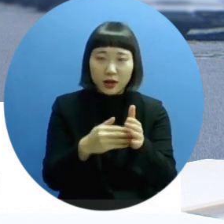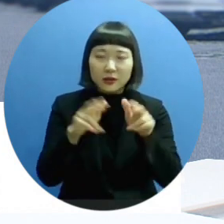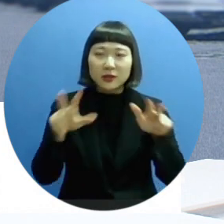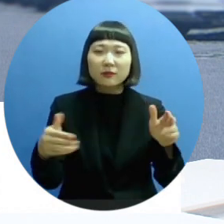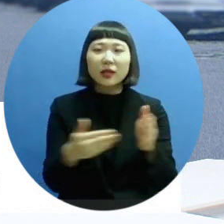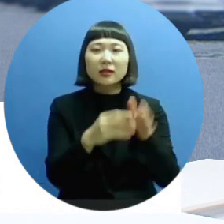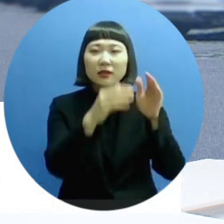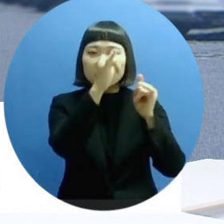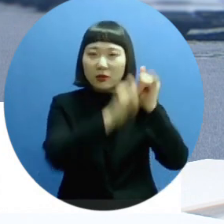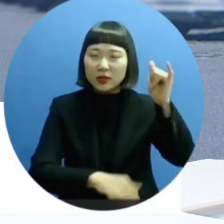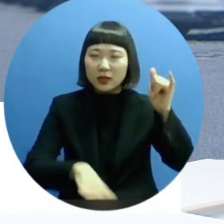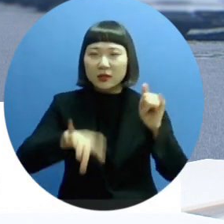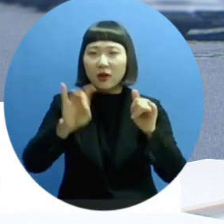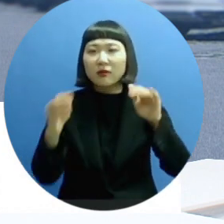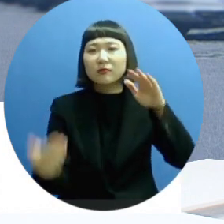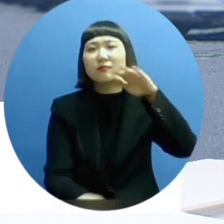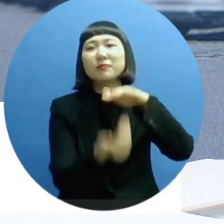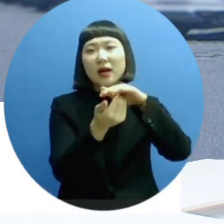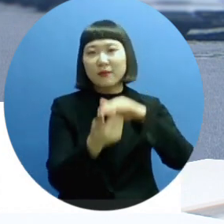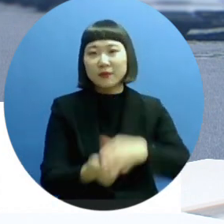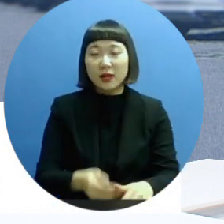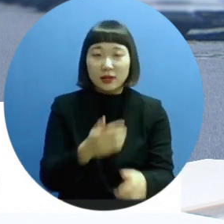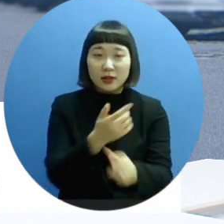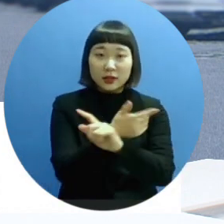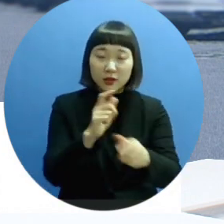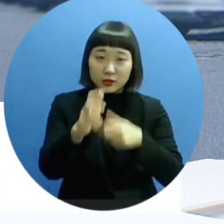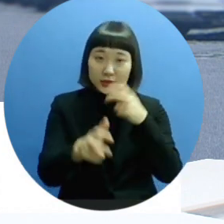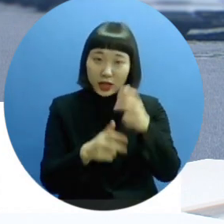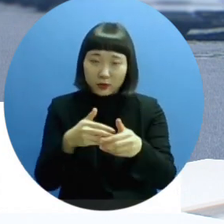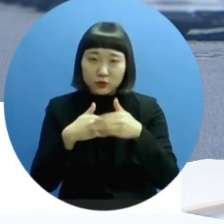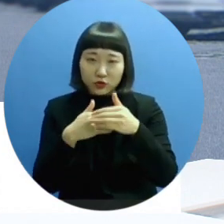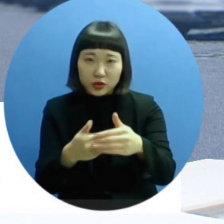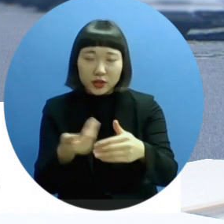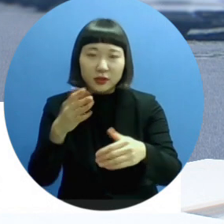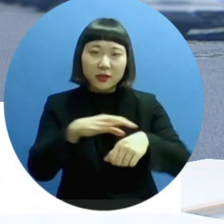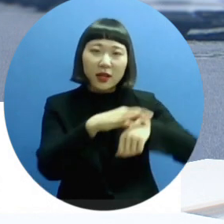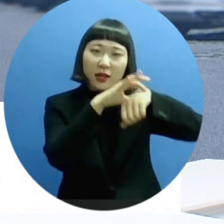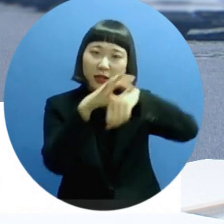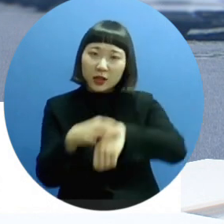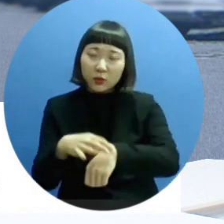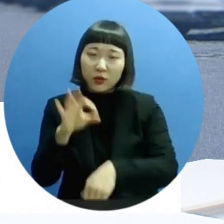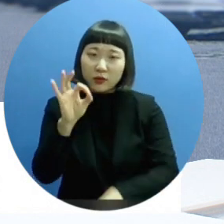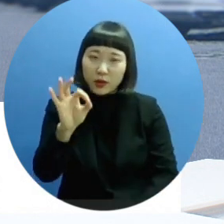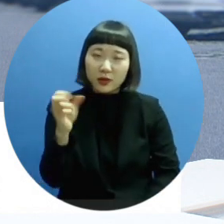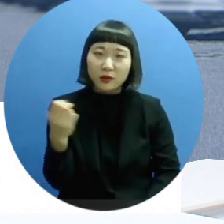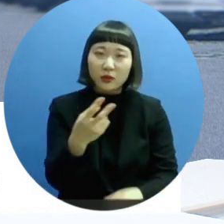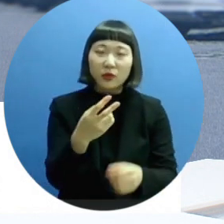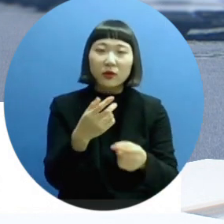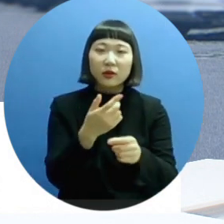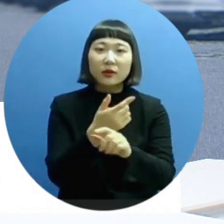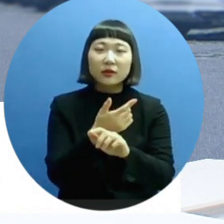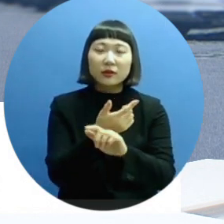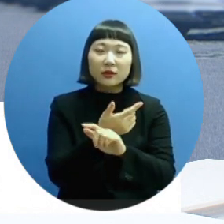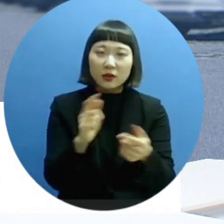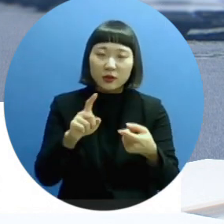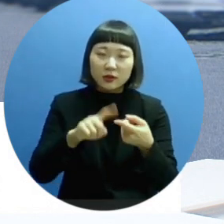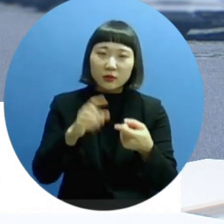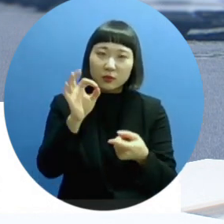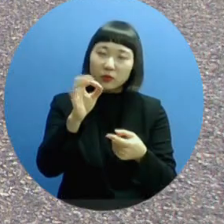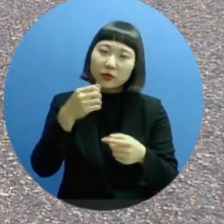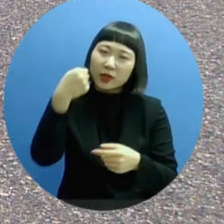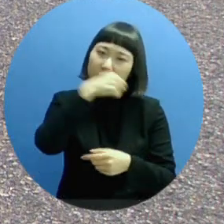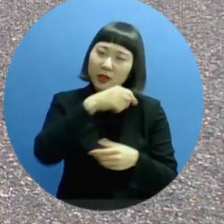규모인데요. 다양한 사업을 추진하지만 이월액과 불용액을 줄이는 노력이 필요해 보입니다. 배상민 기자입니다.